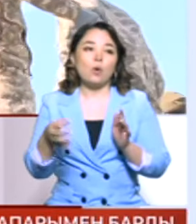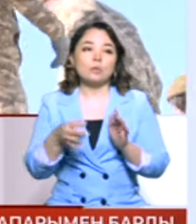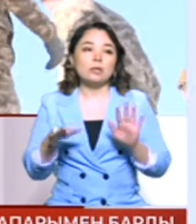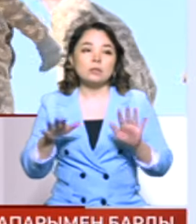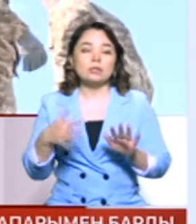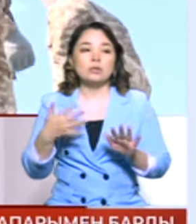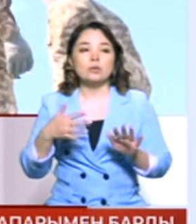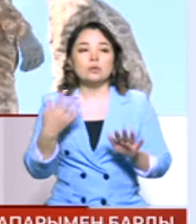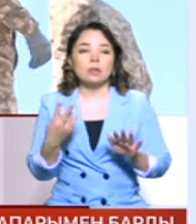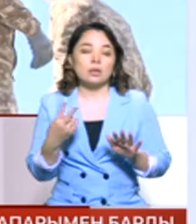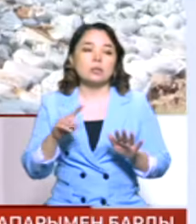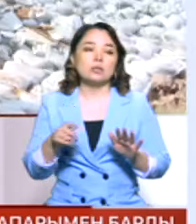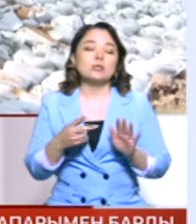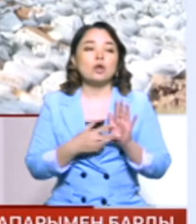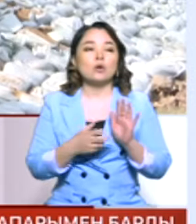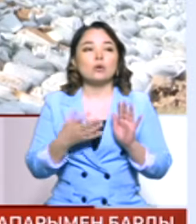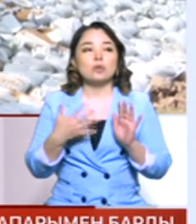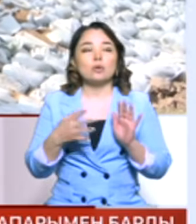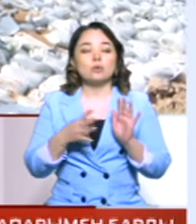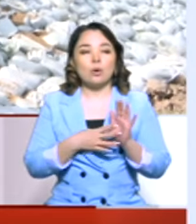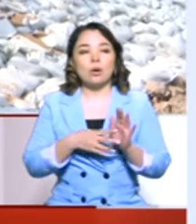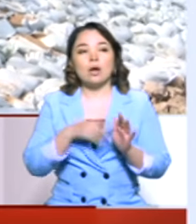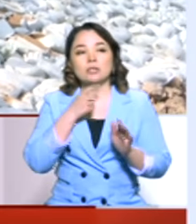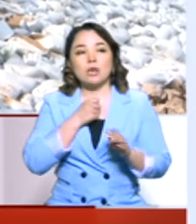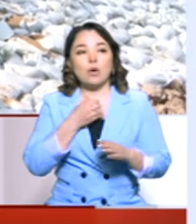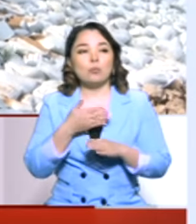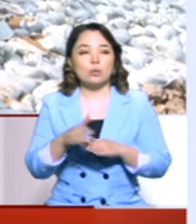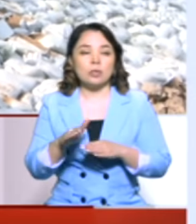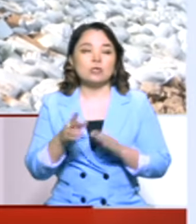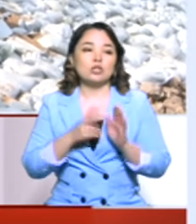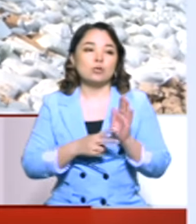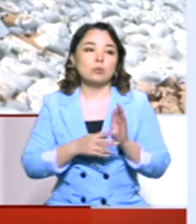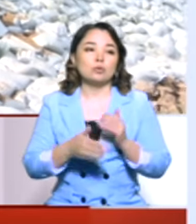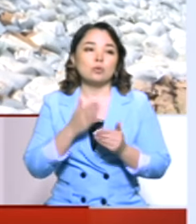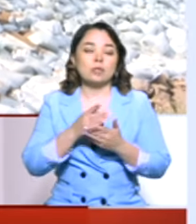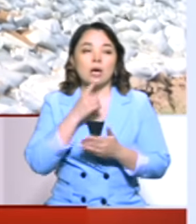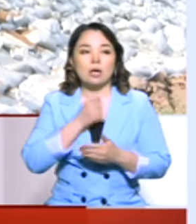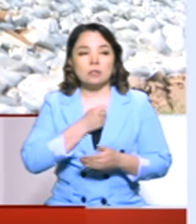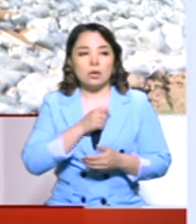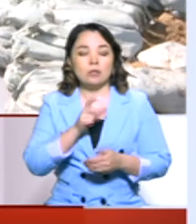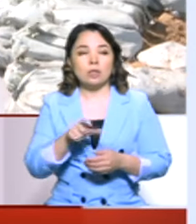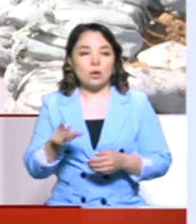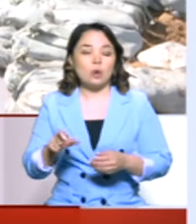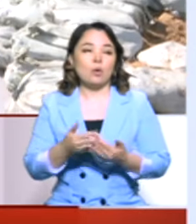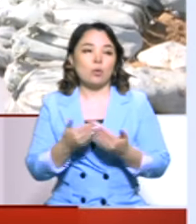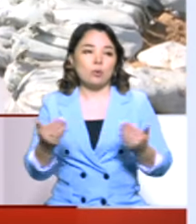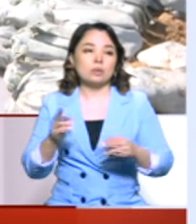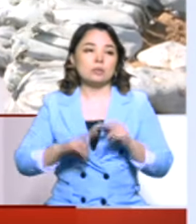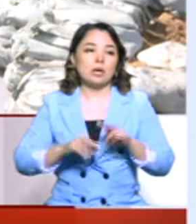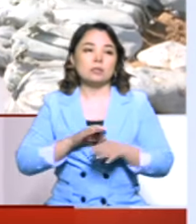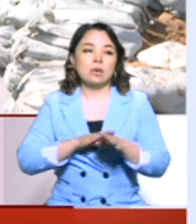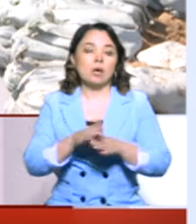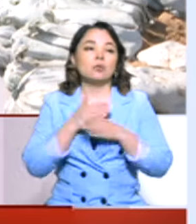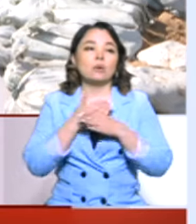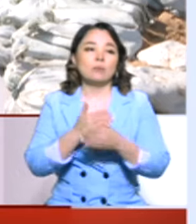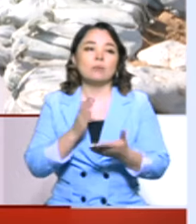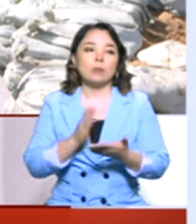облысындағы 52-де 829 әскери бөлімнен келген 70-ке жуық сарбаз қорған тұрғызуға көмектесіп жатыр.